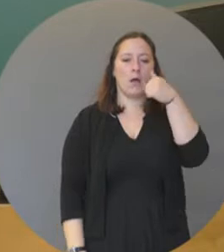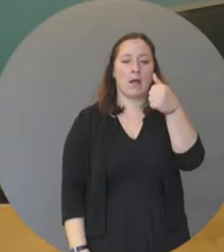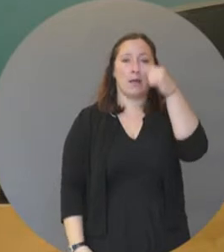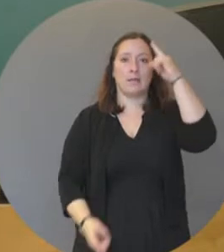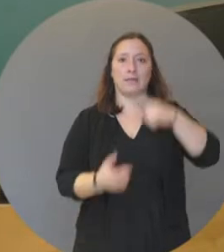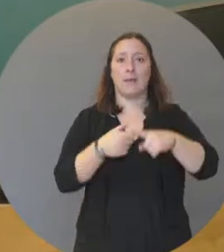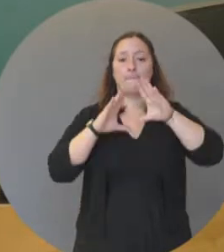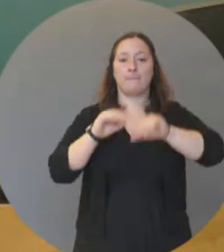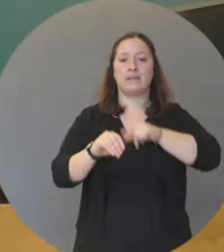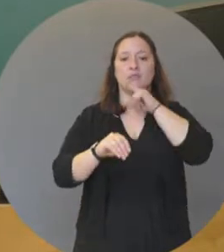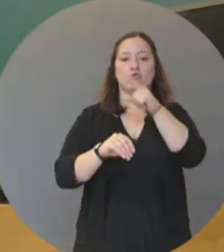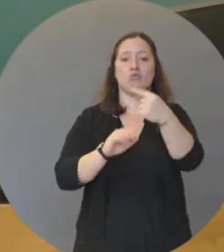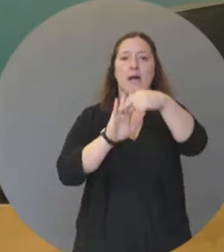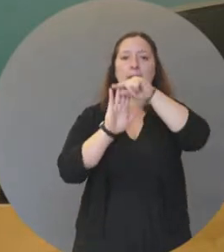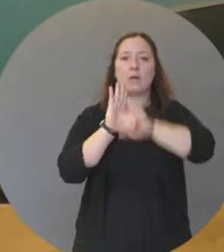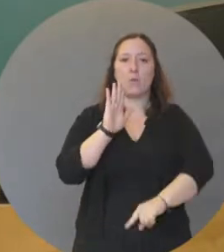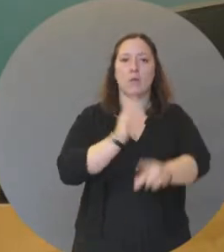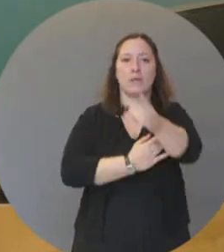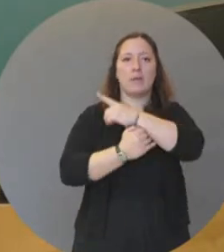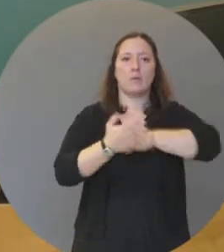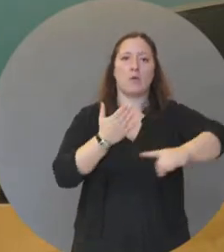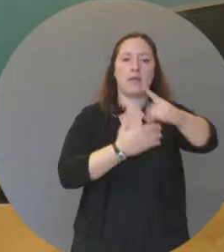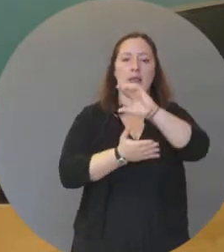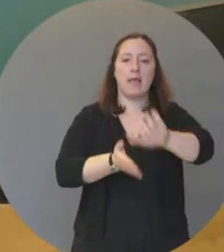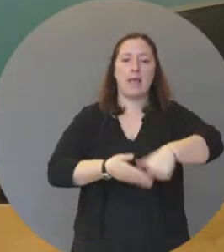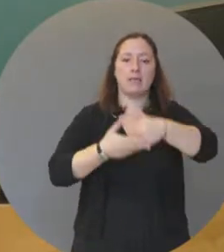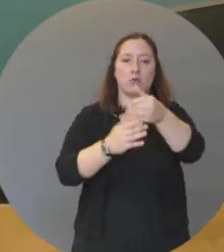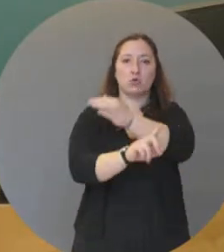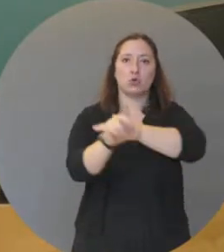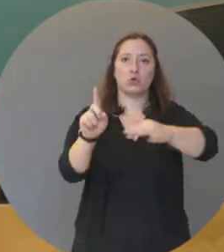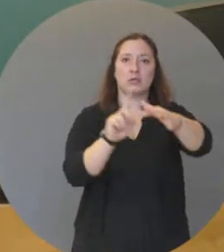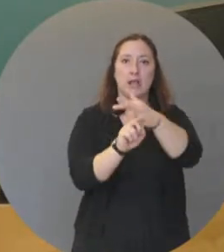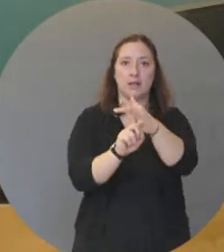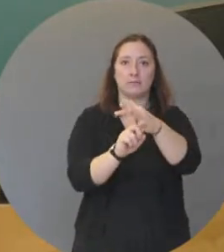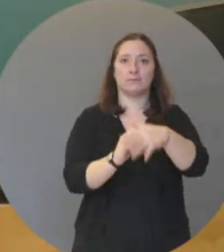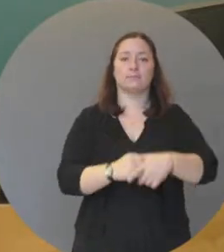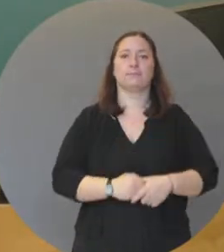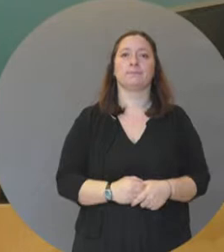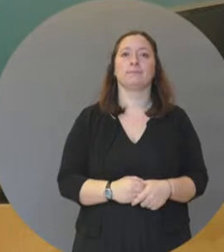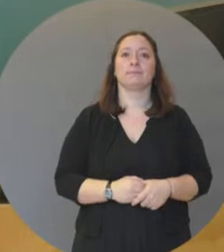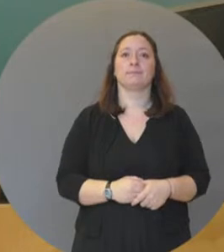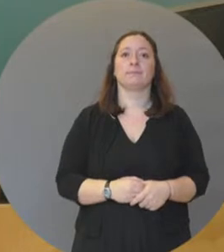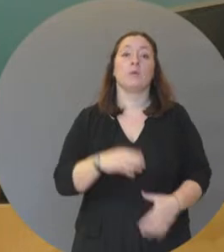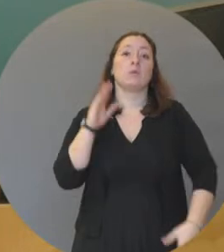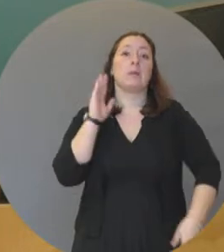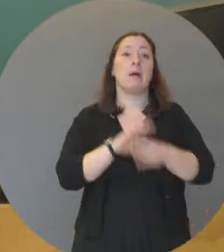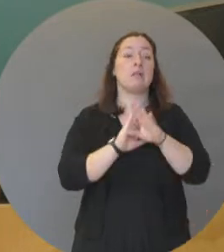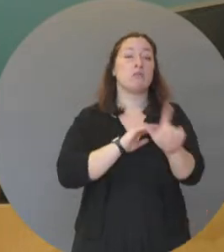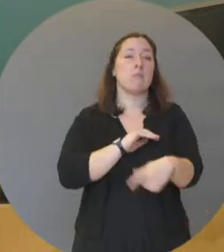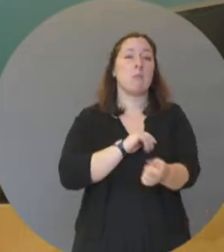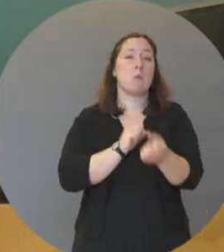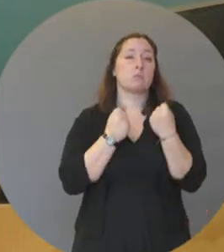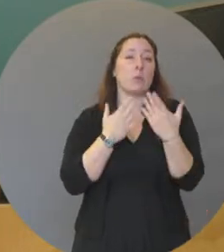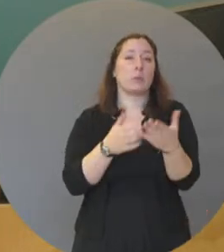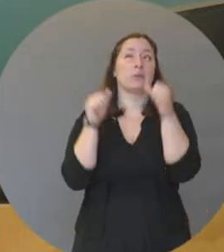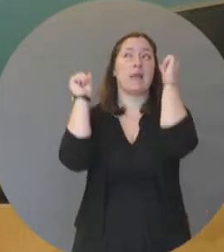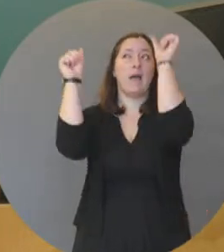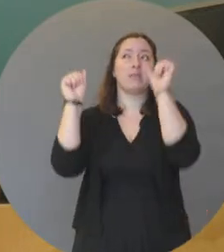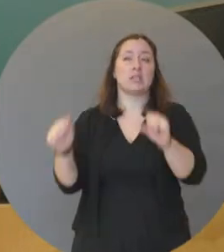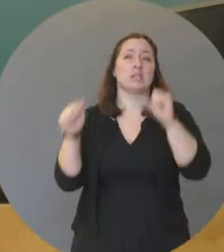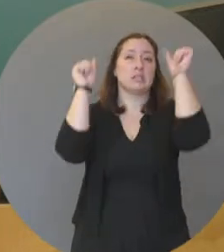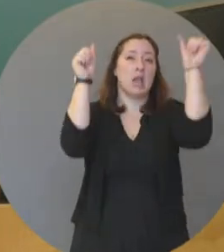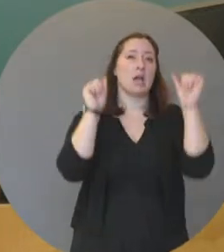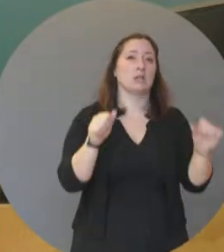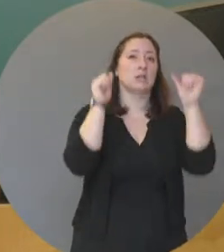annuelle du règlement départemental d'aide sociale qui dans un premier temps avait des proposés à l'affichage je crois savoir que ce